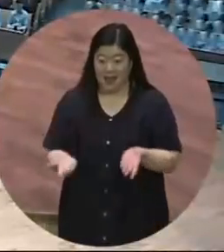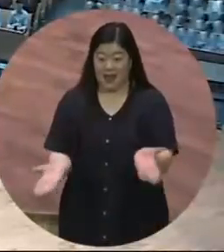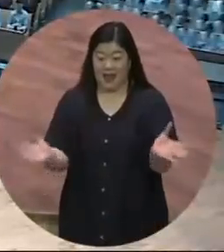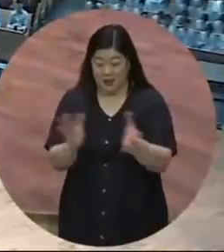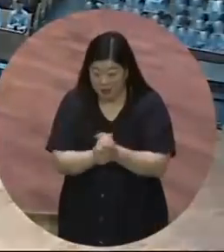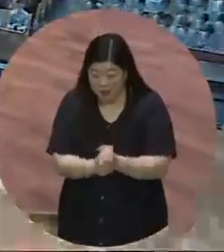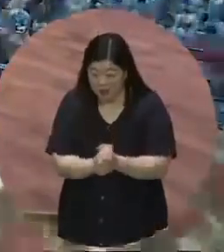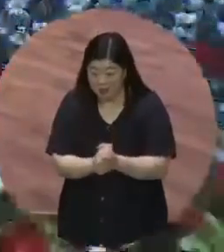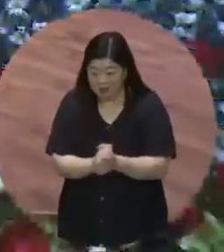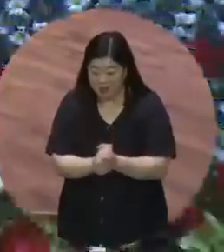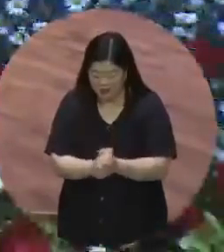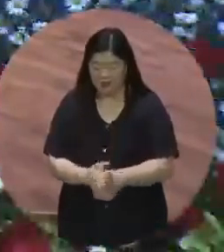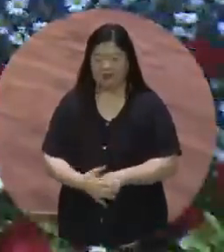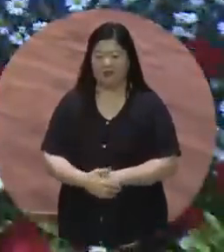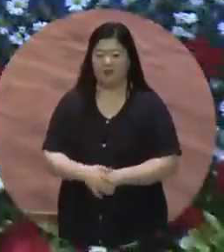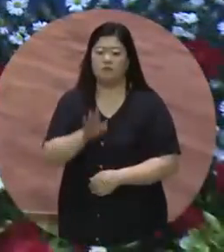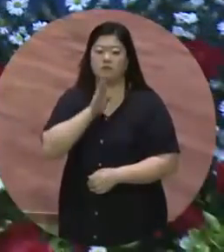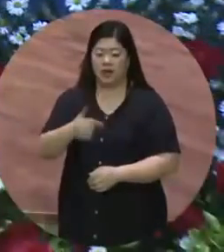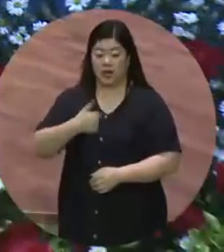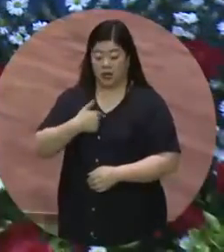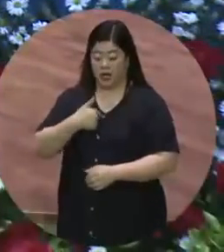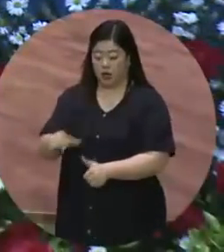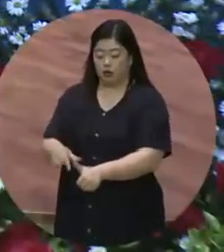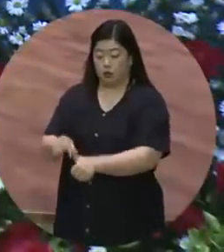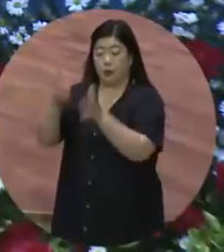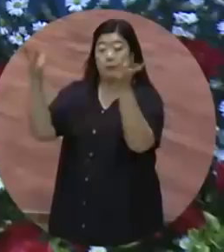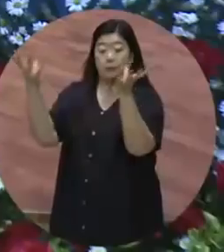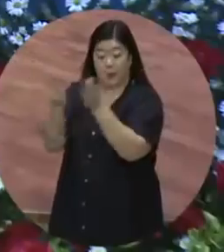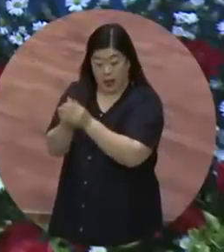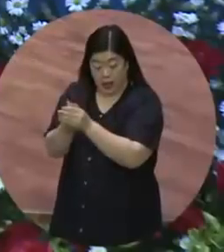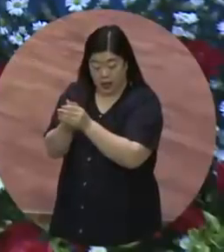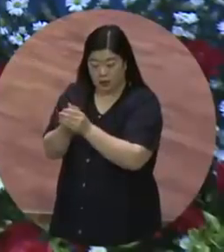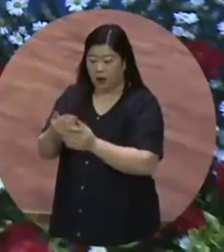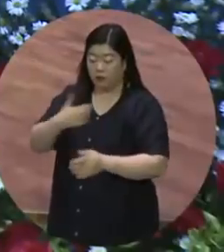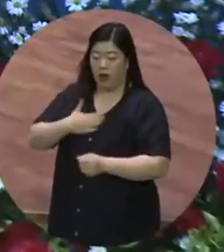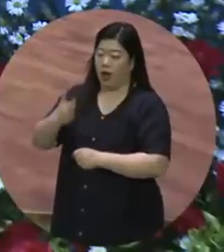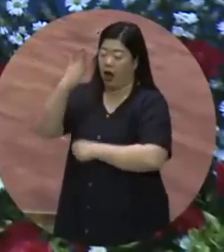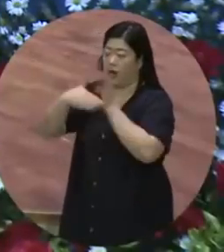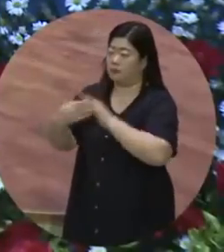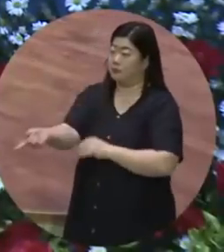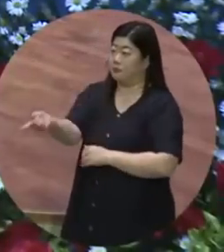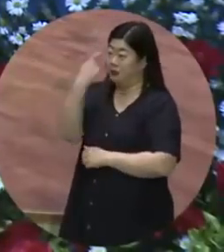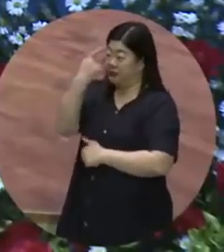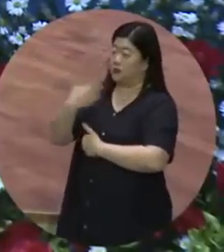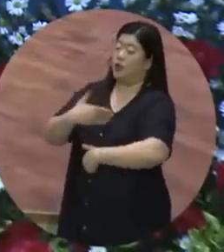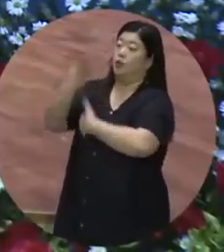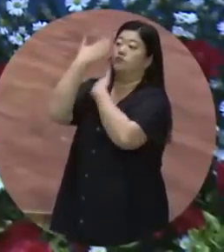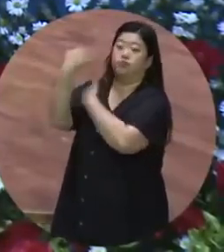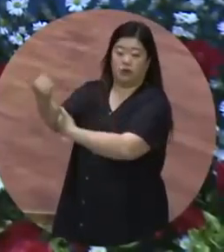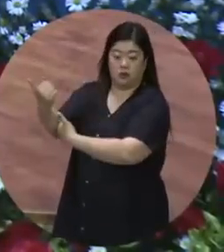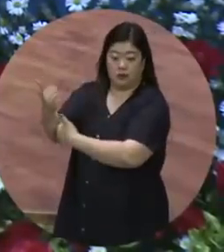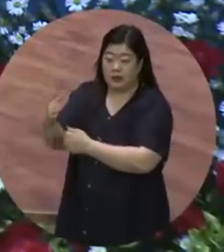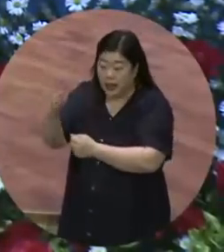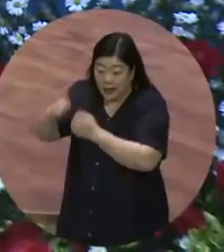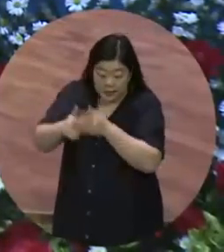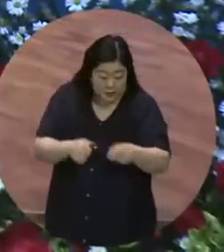내만 구원받는 게 아니라 내가 하나님이 딱 찍었어요. 야곱을 찍은